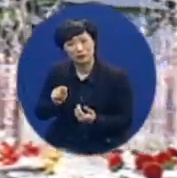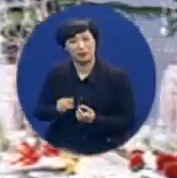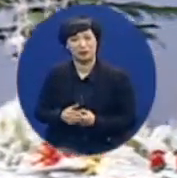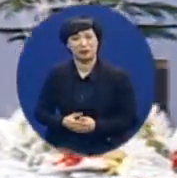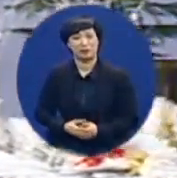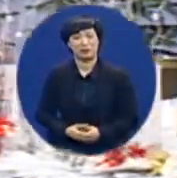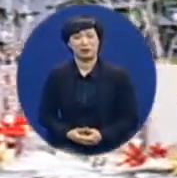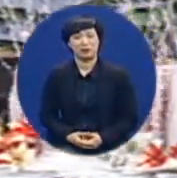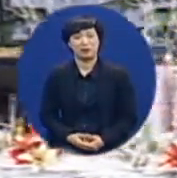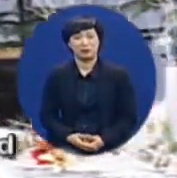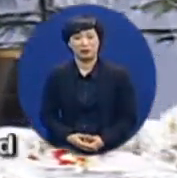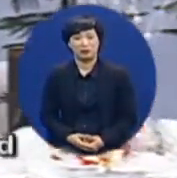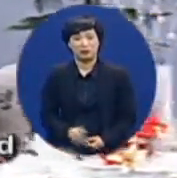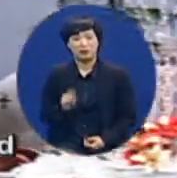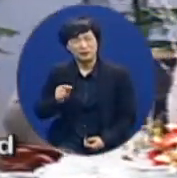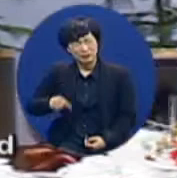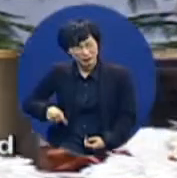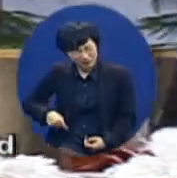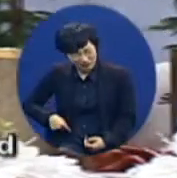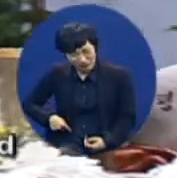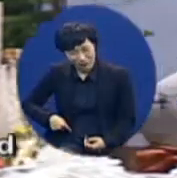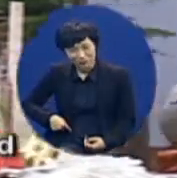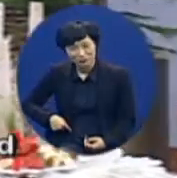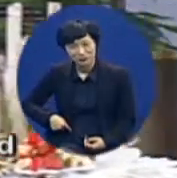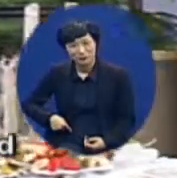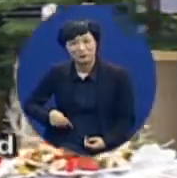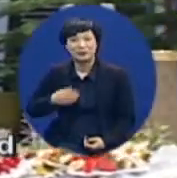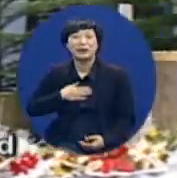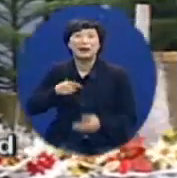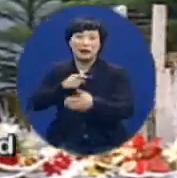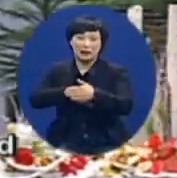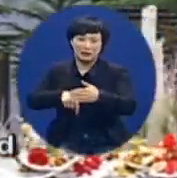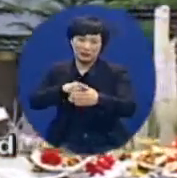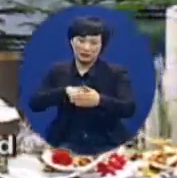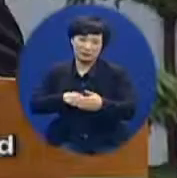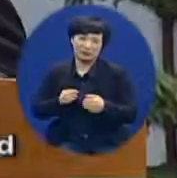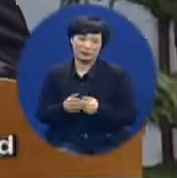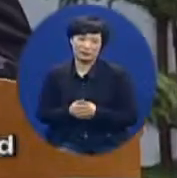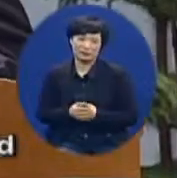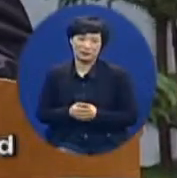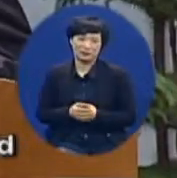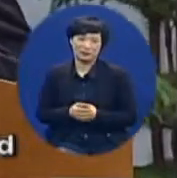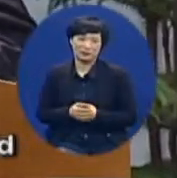어 이런 양심이 내 안에서